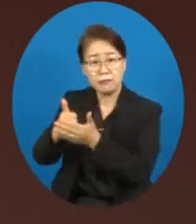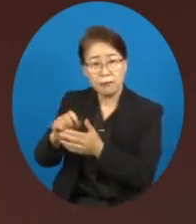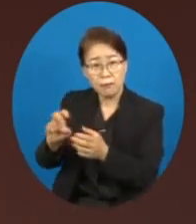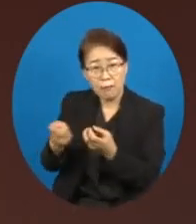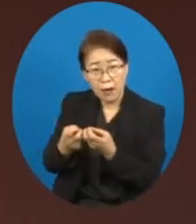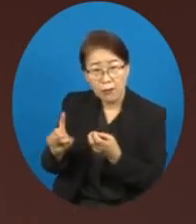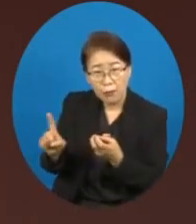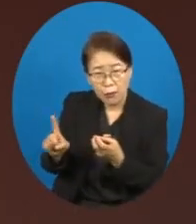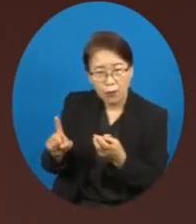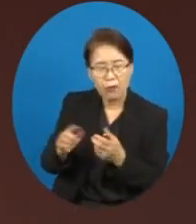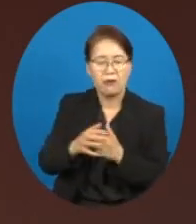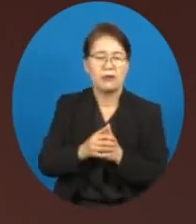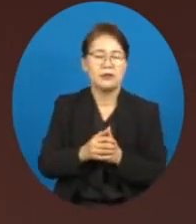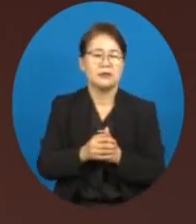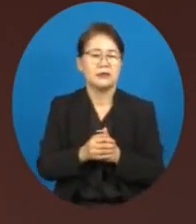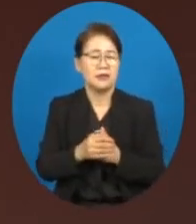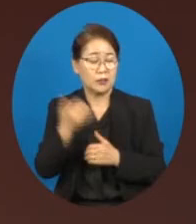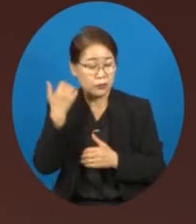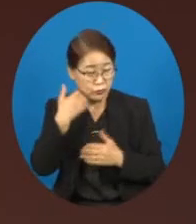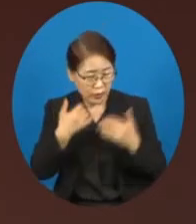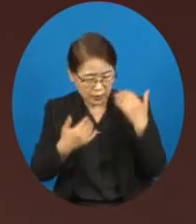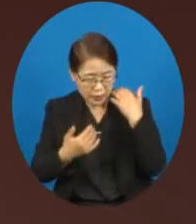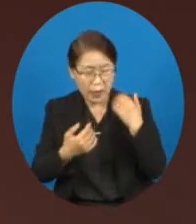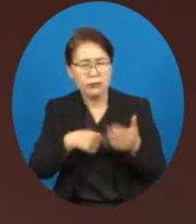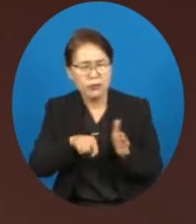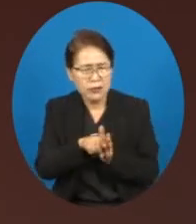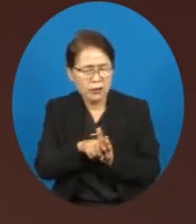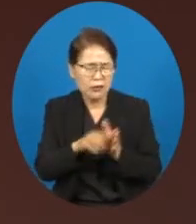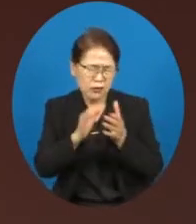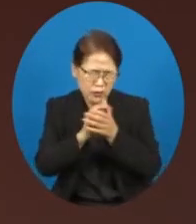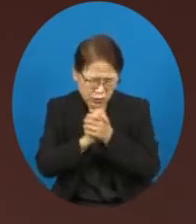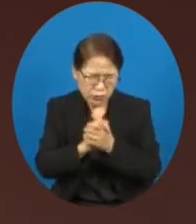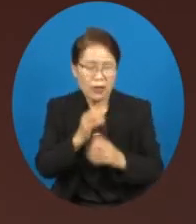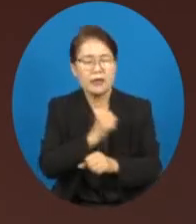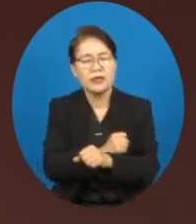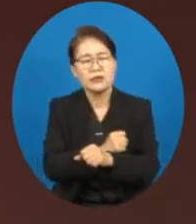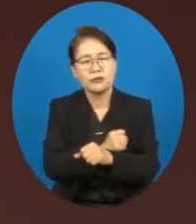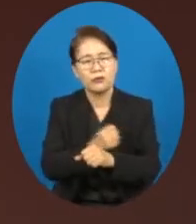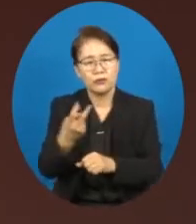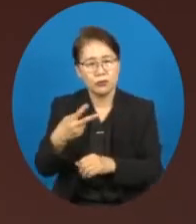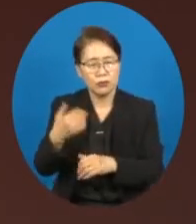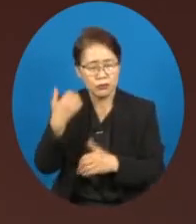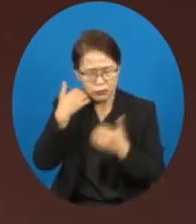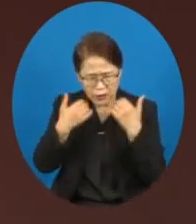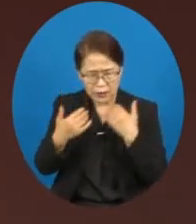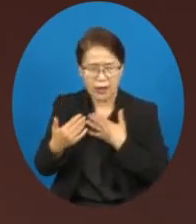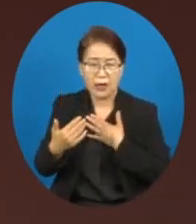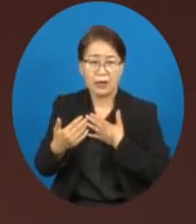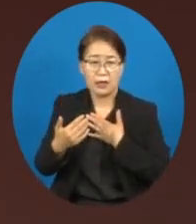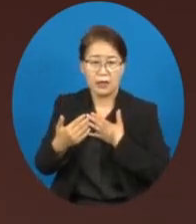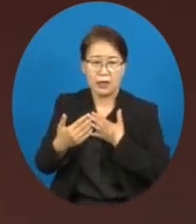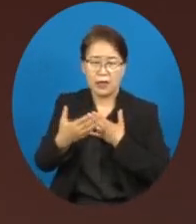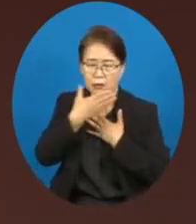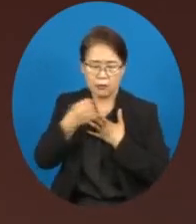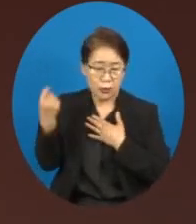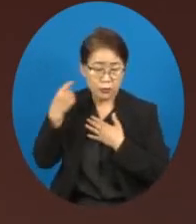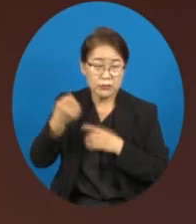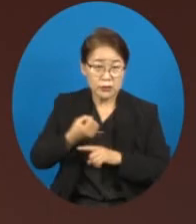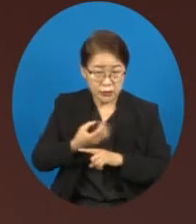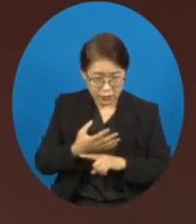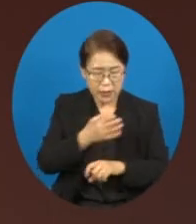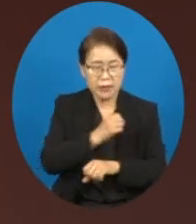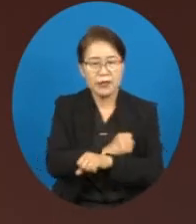하시죠? 누군가가 나를 위해서 기도하게 하시고 누군가가 나에게 복음을 전하게